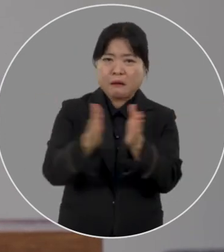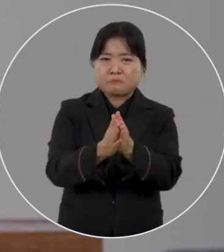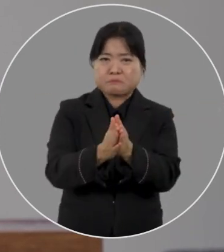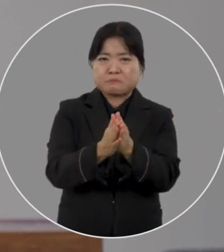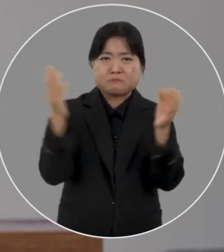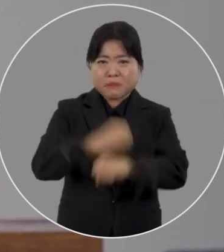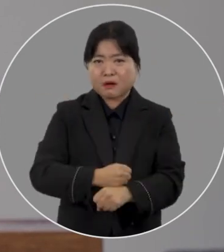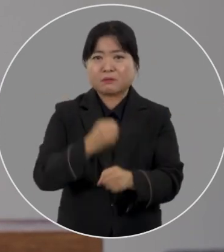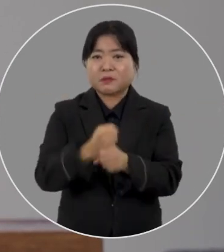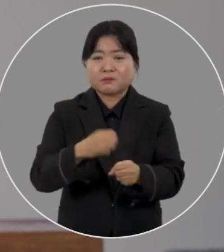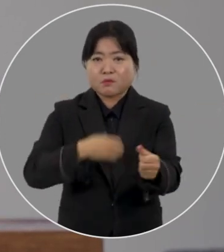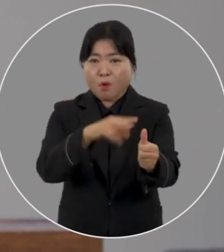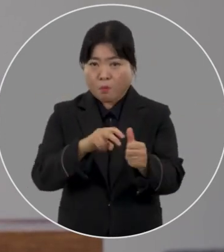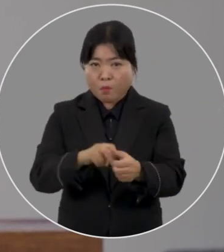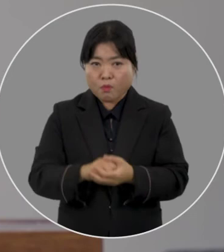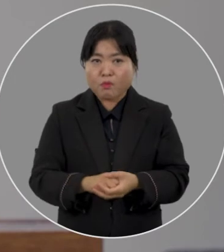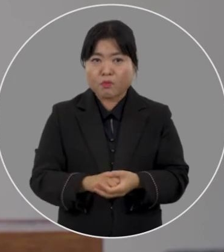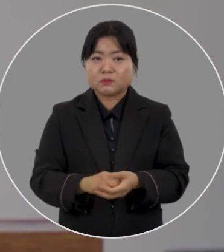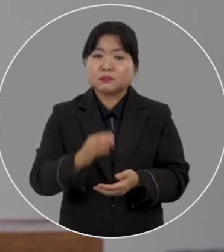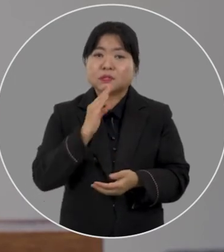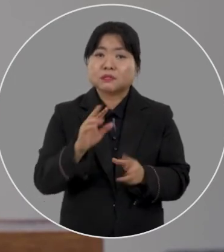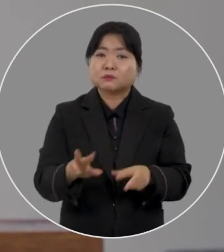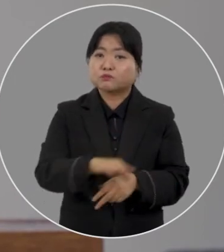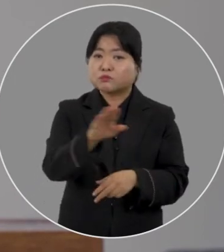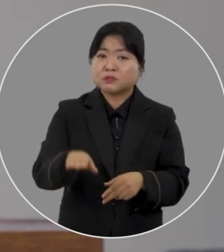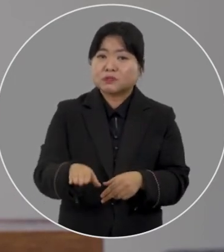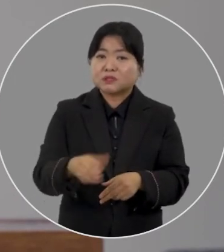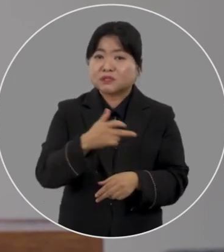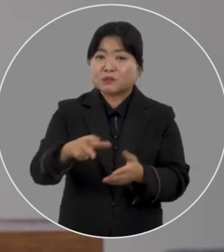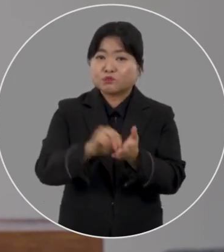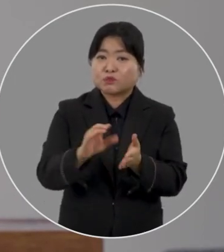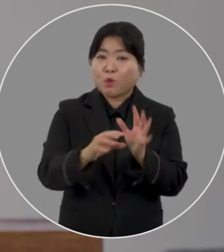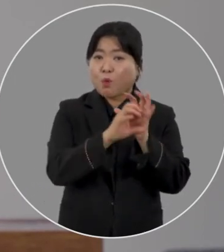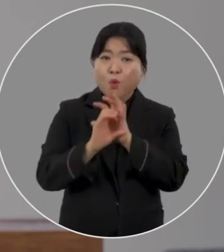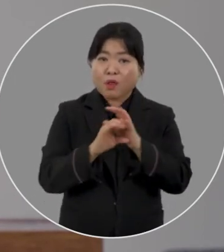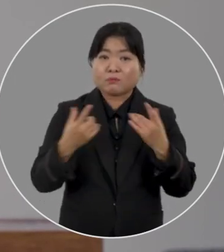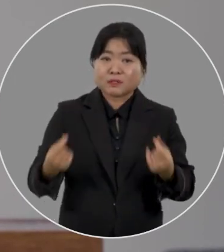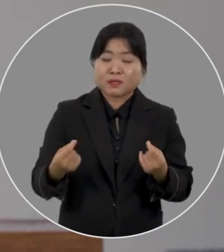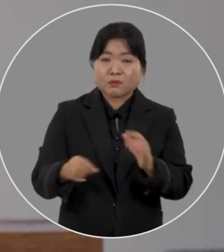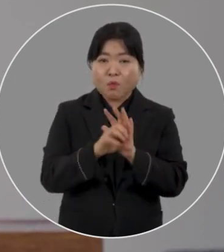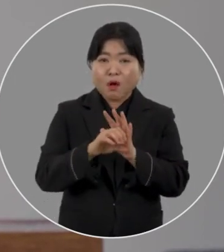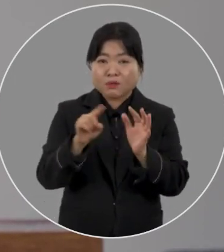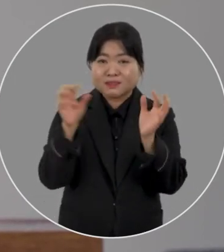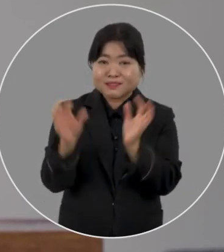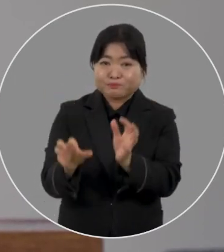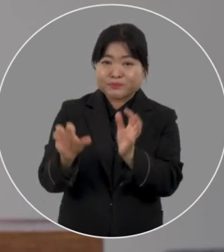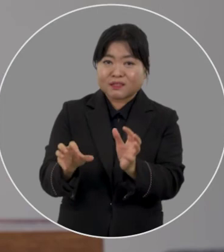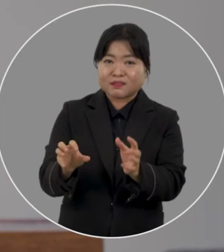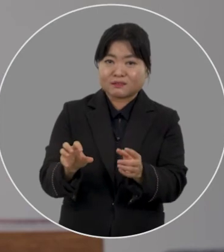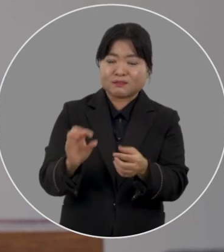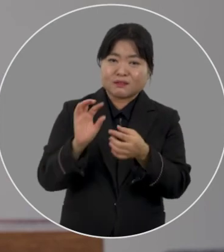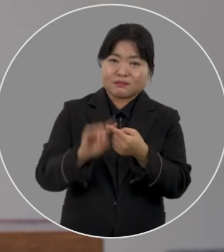혐오고 사실 우리 지금 정말 크게 문제가 되고 있는 코로나도 마찬가지죠. 어떤 집단에게